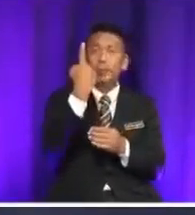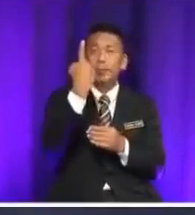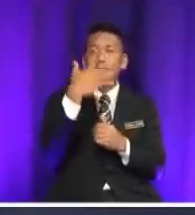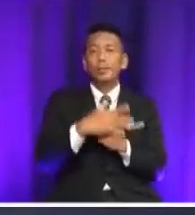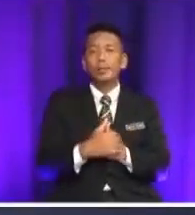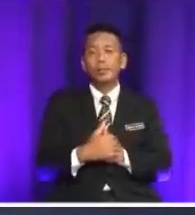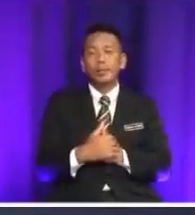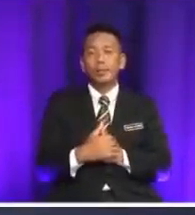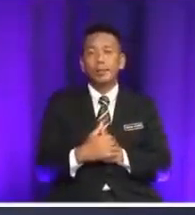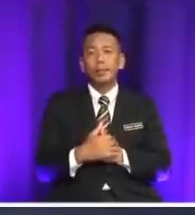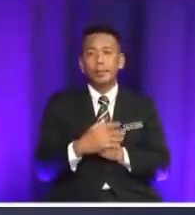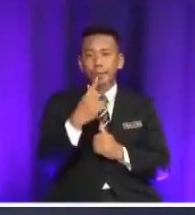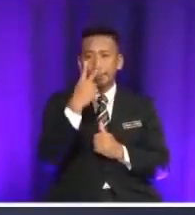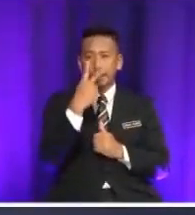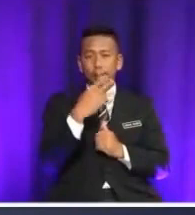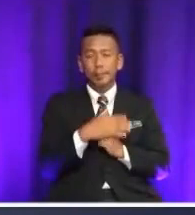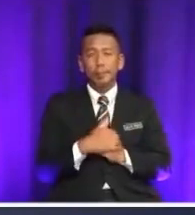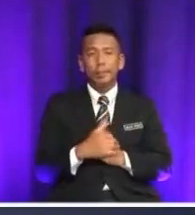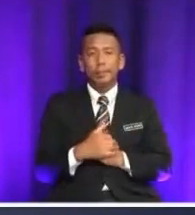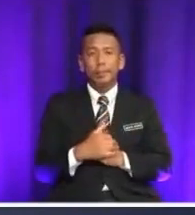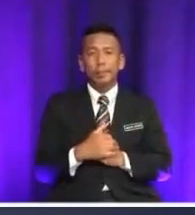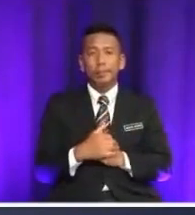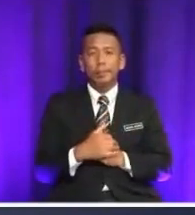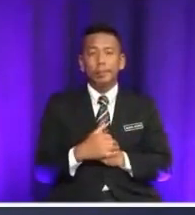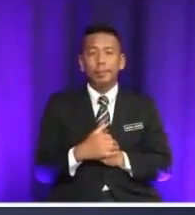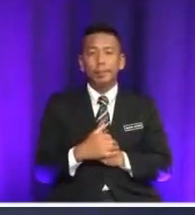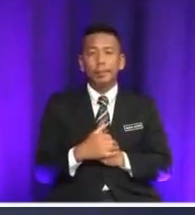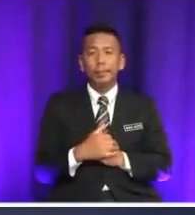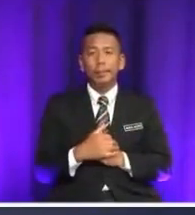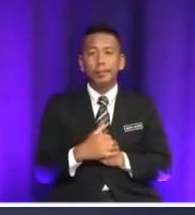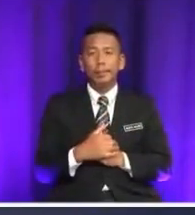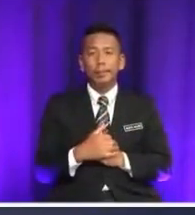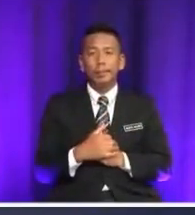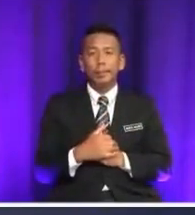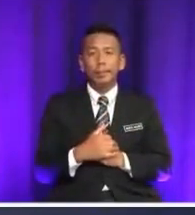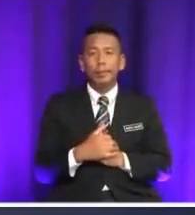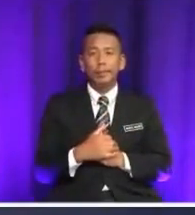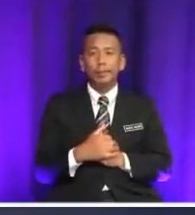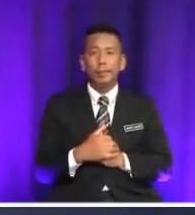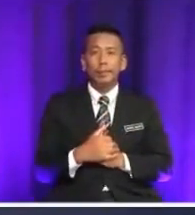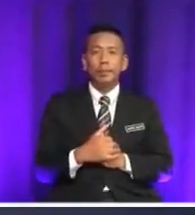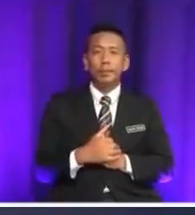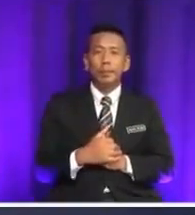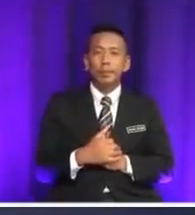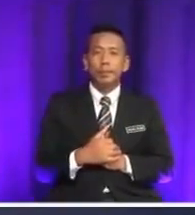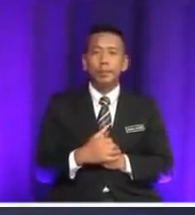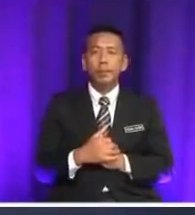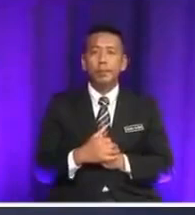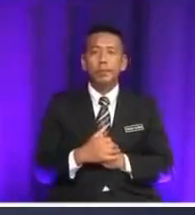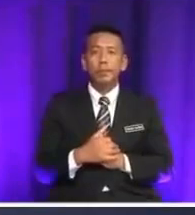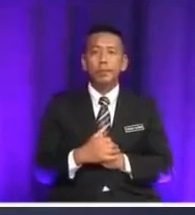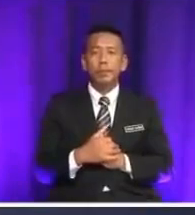kiri sebenarnya enggak kasih video mana Pak nampak sekilo hijau ke atas gitu kan